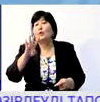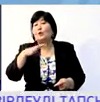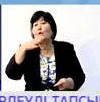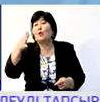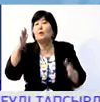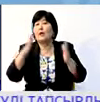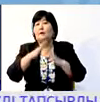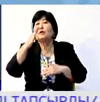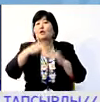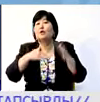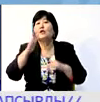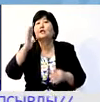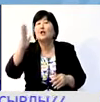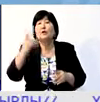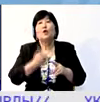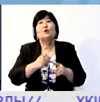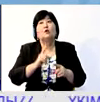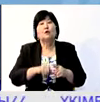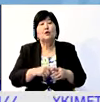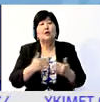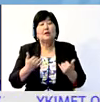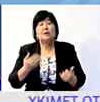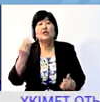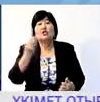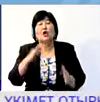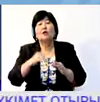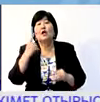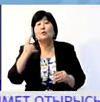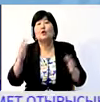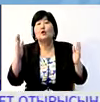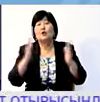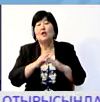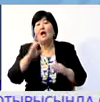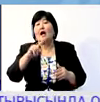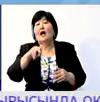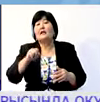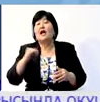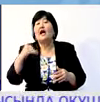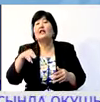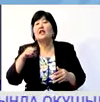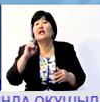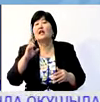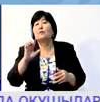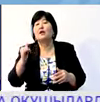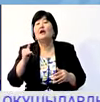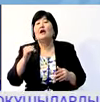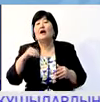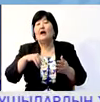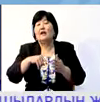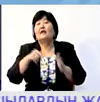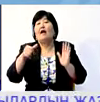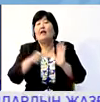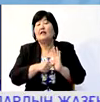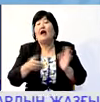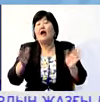үйлер соғылды. Соның енді бел Шел ауданында бір үй, Қазал ауданының Әйтеке би кентінде 6 үй, қалғаны қалады. Сол